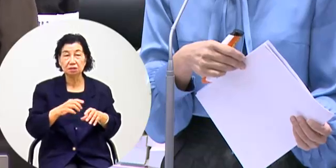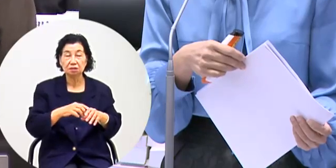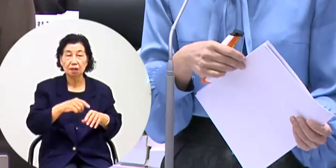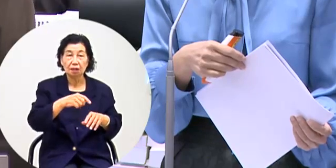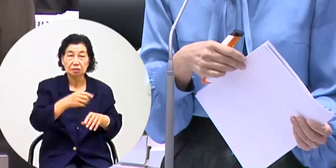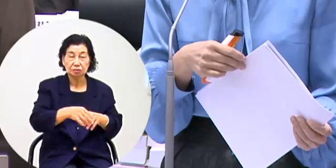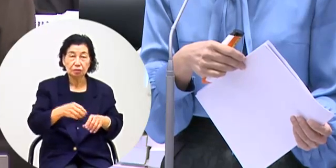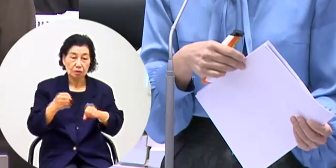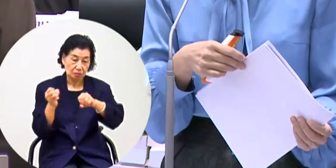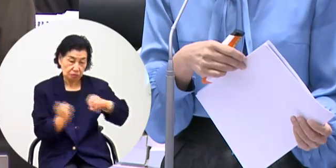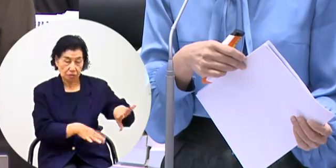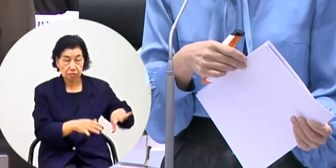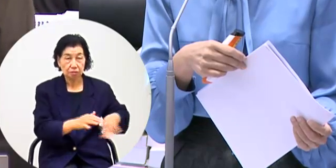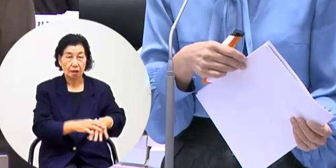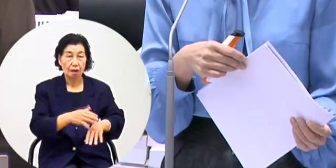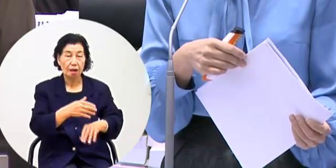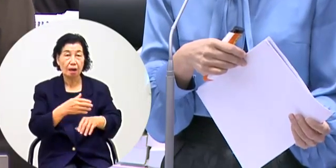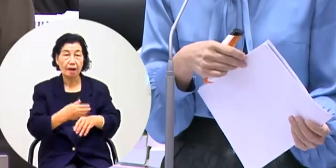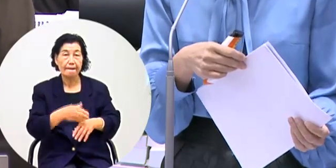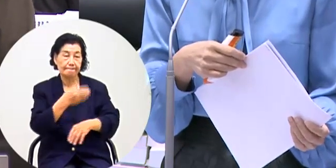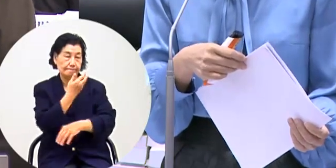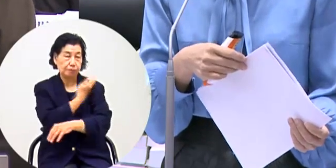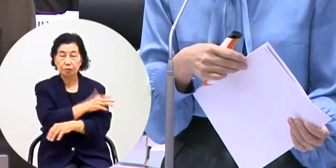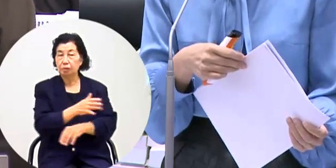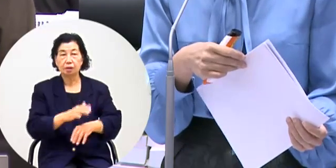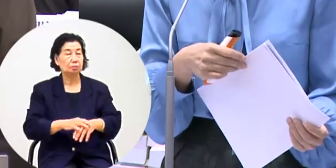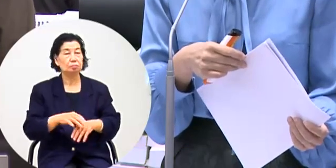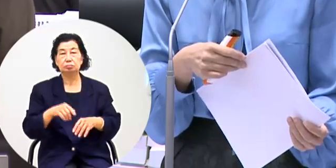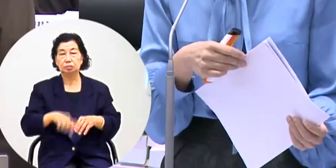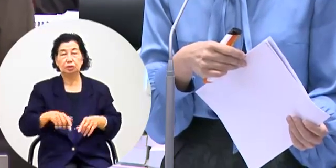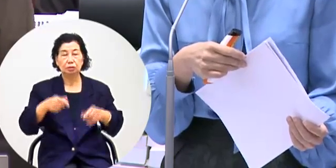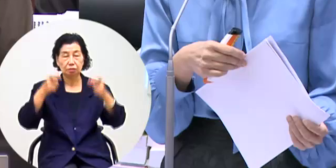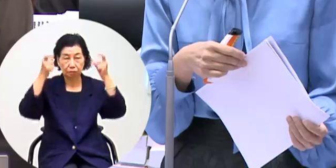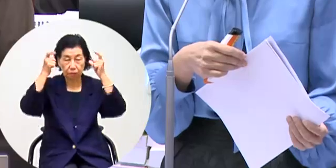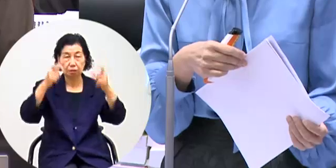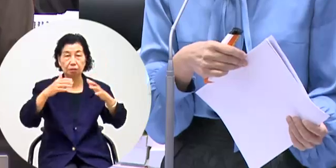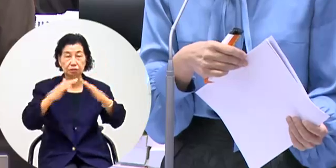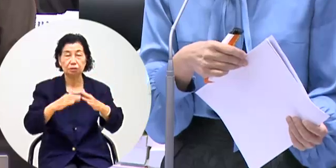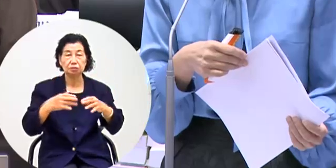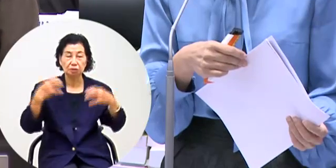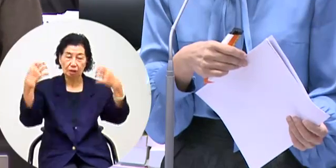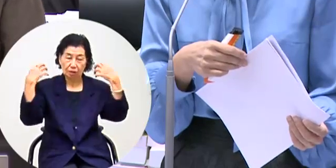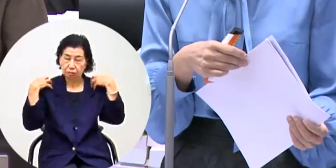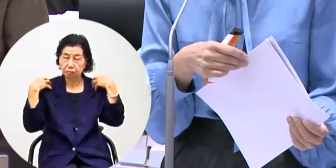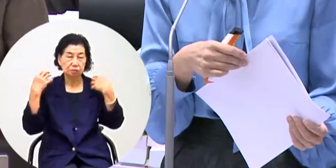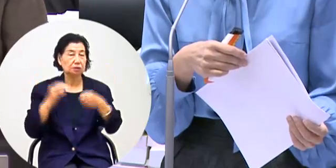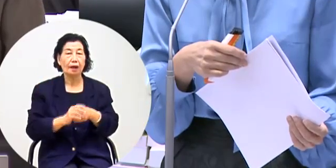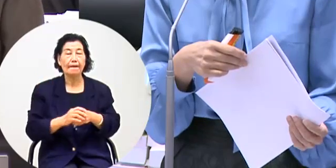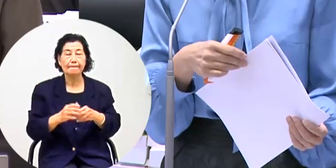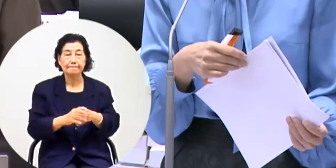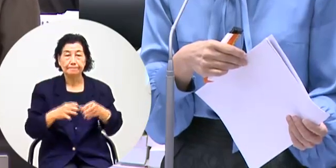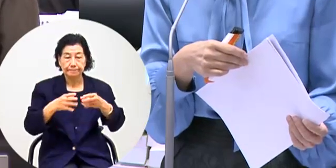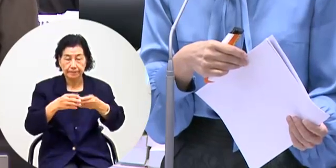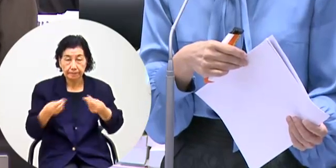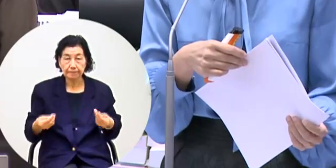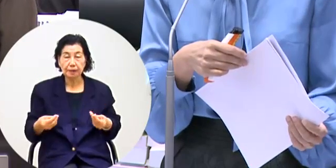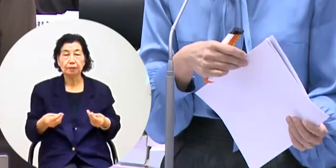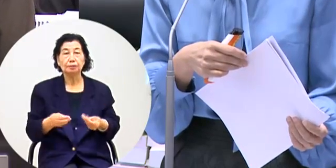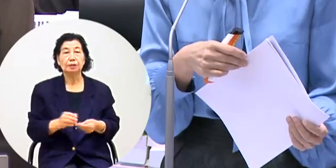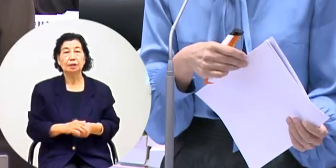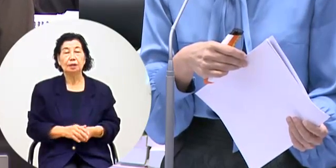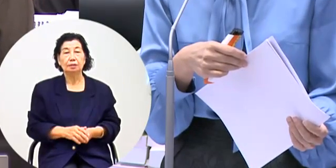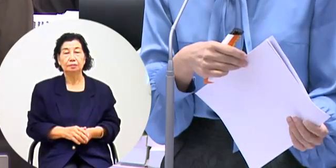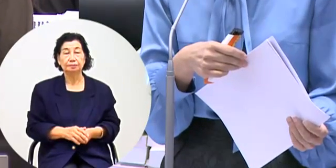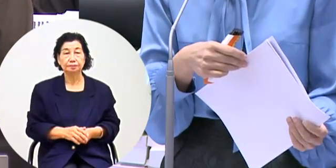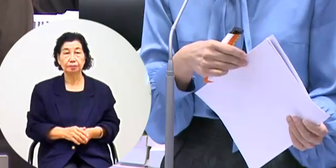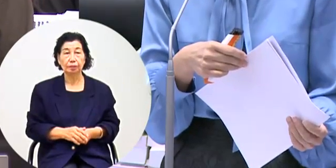市我们没有这个责任去承担。说为人的底渣所以第一个我们现在就是如